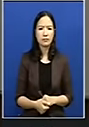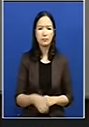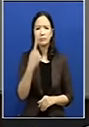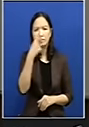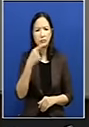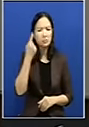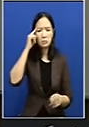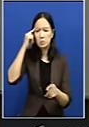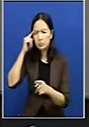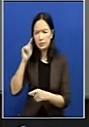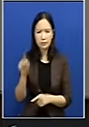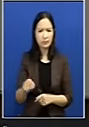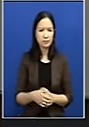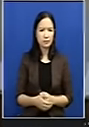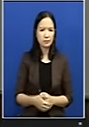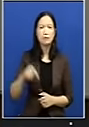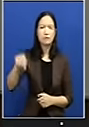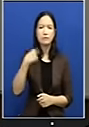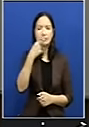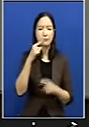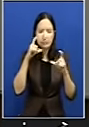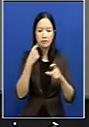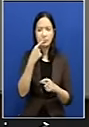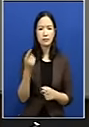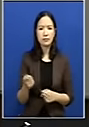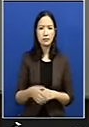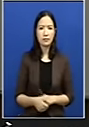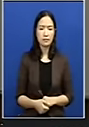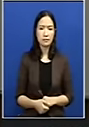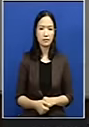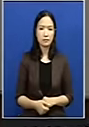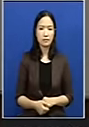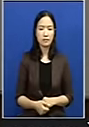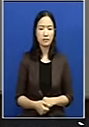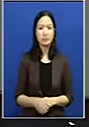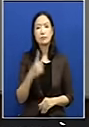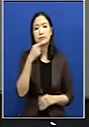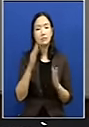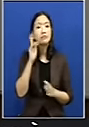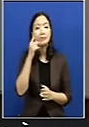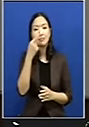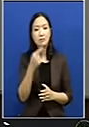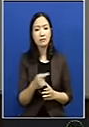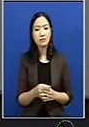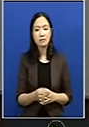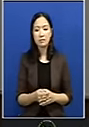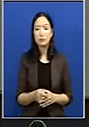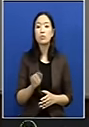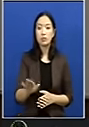ใครไปทำมันไม่รู้เรื่องไอ้ในนี้แหละมันจะมาใครถ่ายวะอ่ะก็แล้วพวกใครล่ะสื่อคนละพวกอ่ะไม่ใช่สื่อไม่ใช่พวกเธ